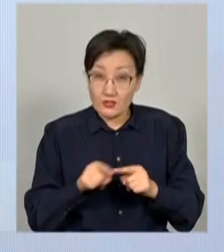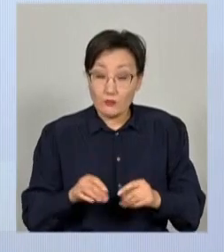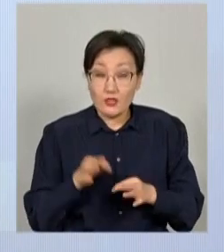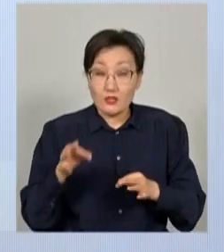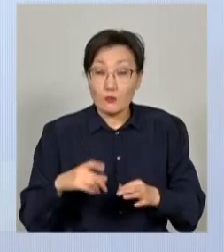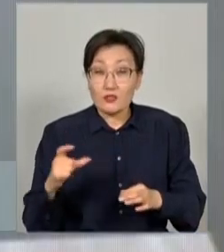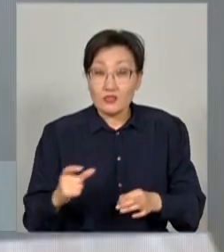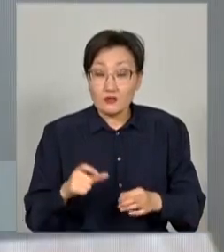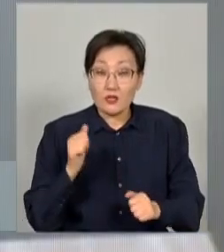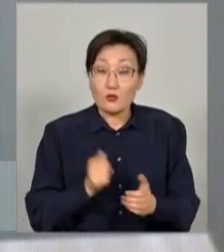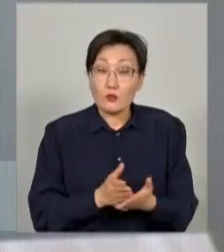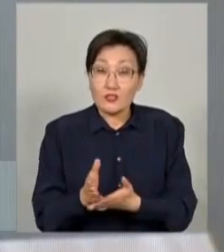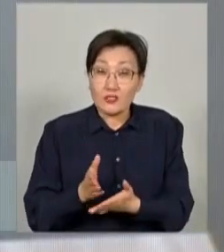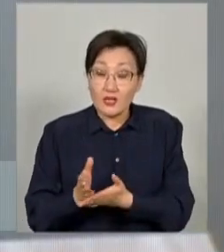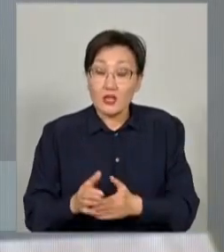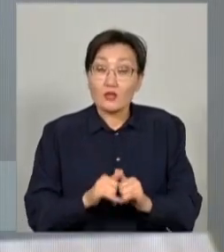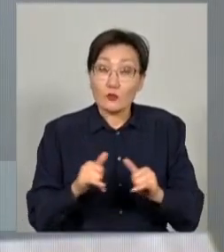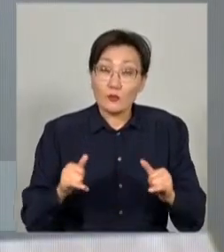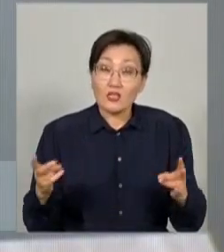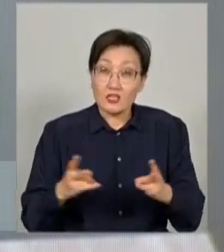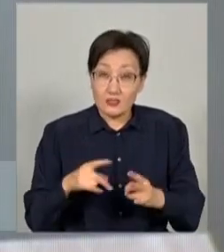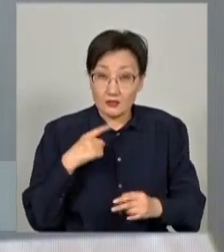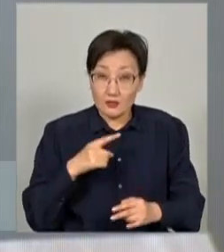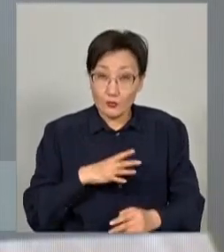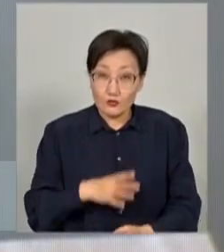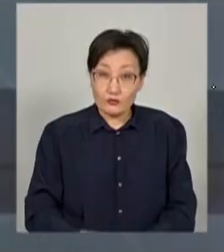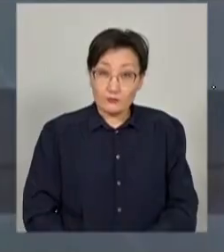өңірлік экономиканы әртараптандыру қажеттігін атап өтті.